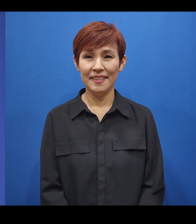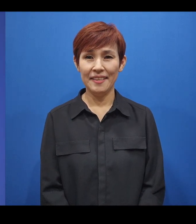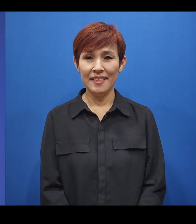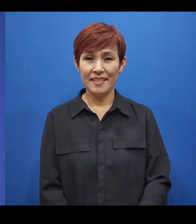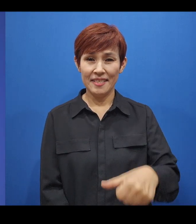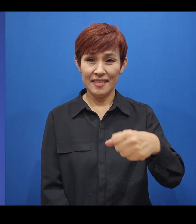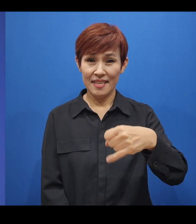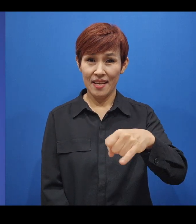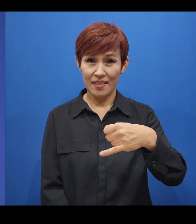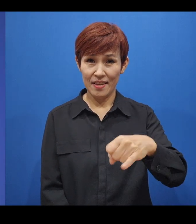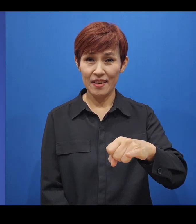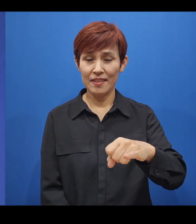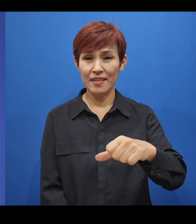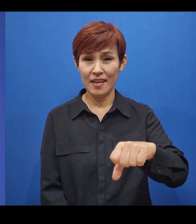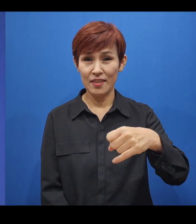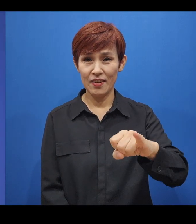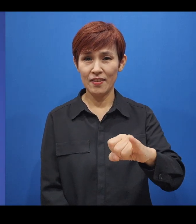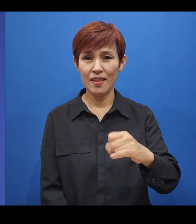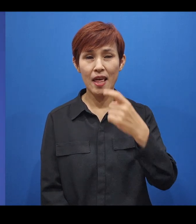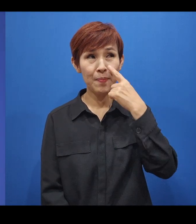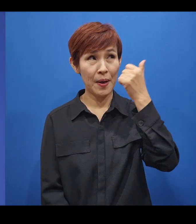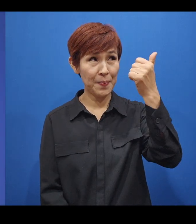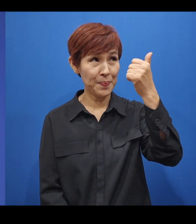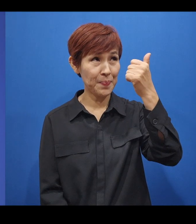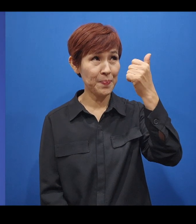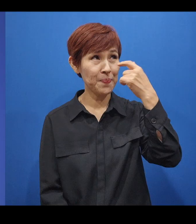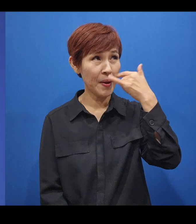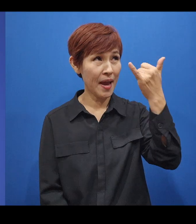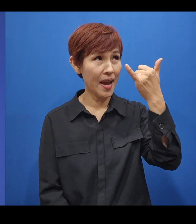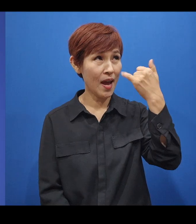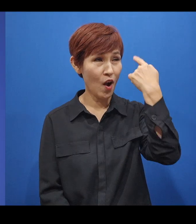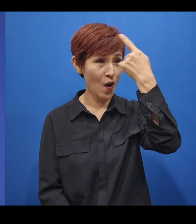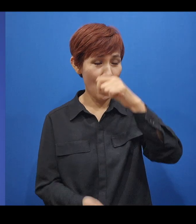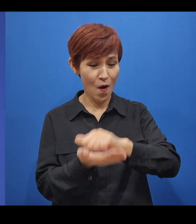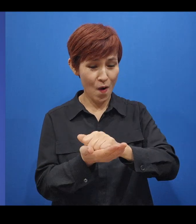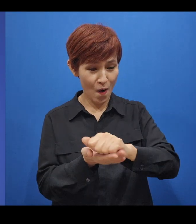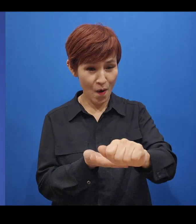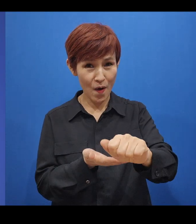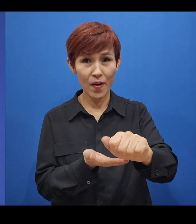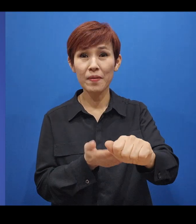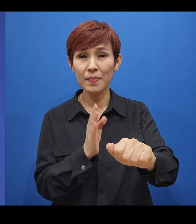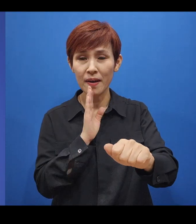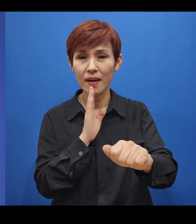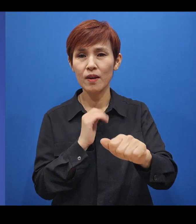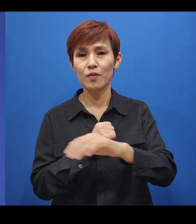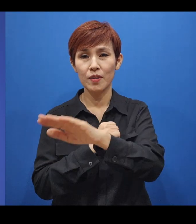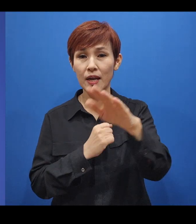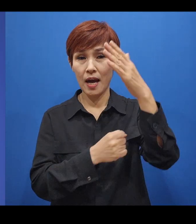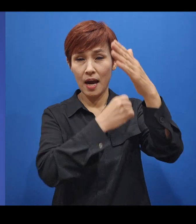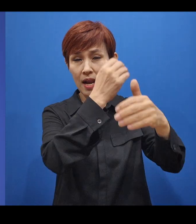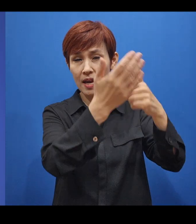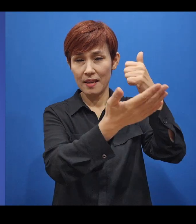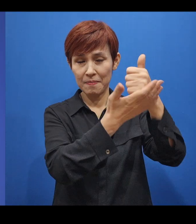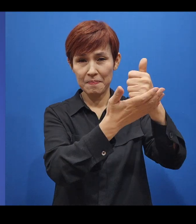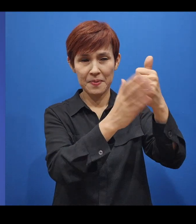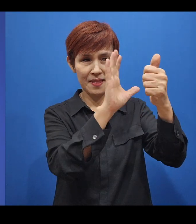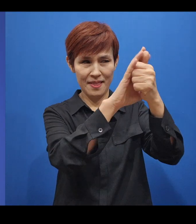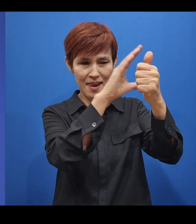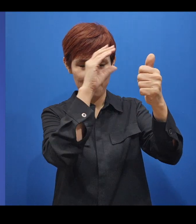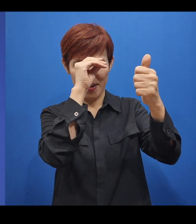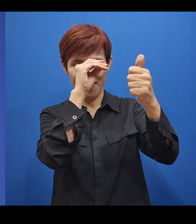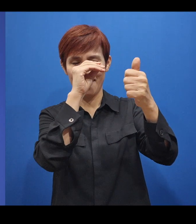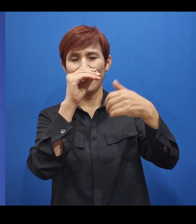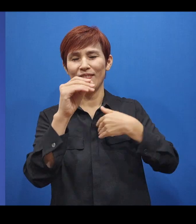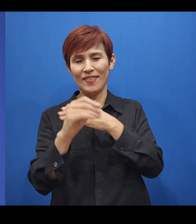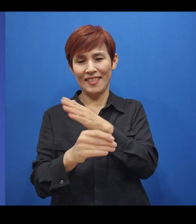아이들이 아빠 엄마를 닮고 태어나죠. 우리가 하나님으로부터 태어나면 하나님을 닮아요.